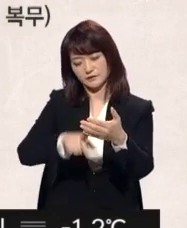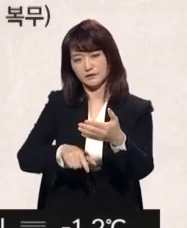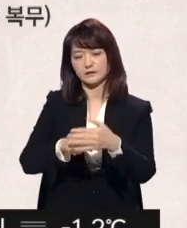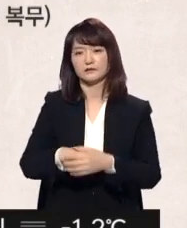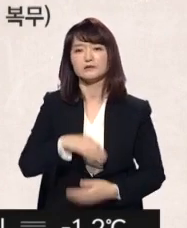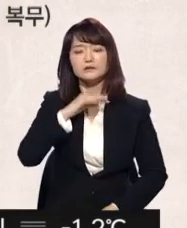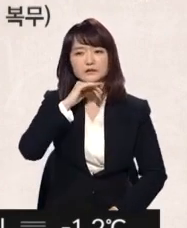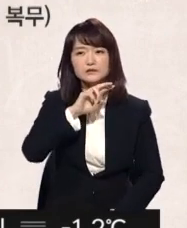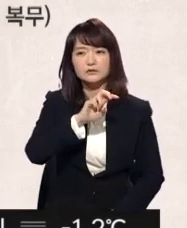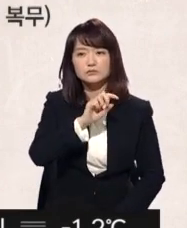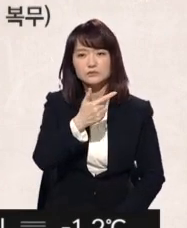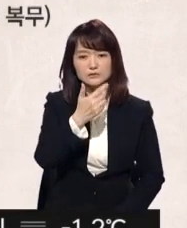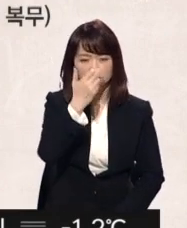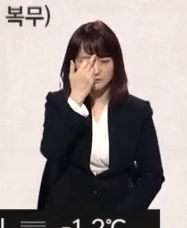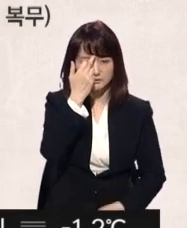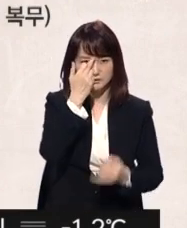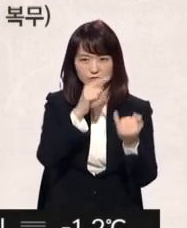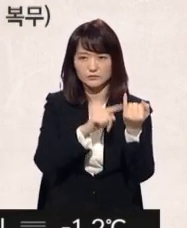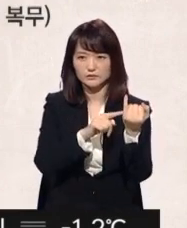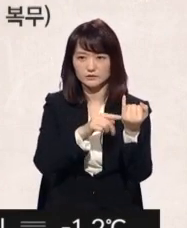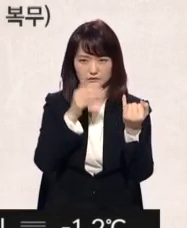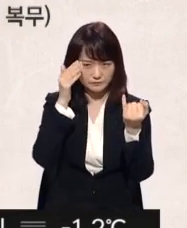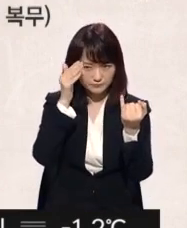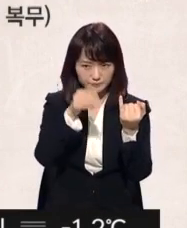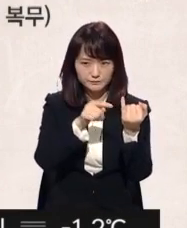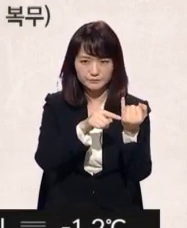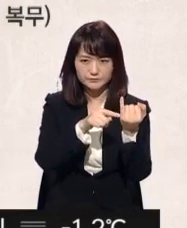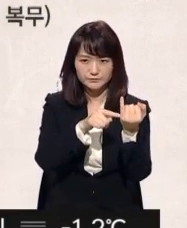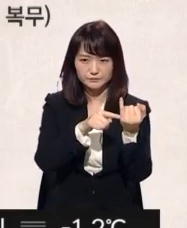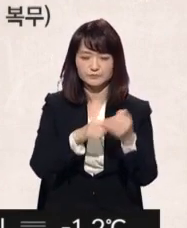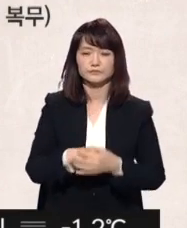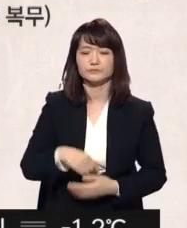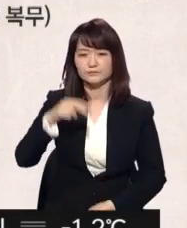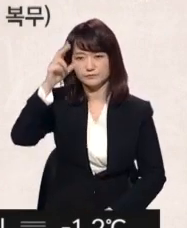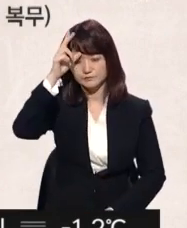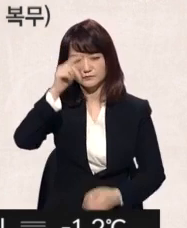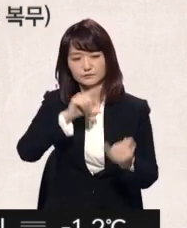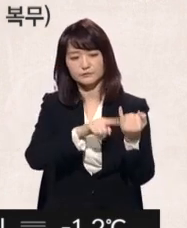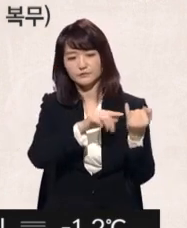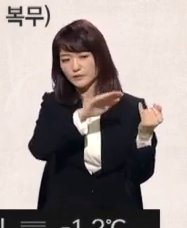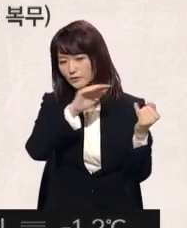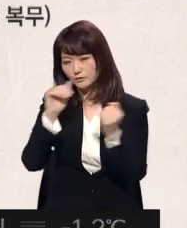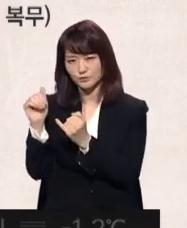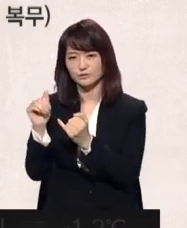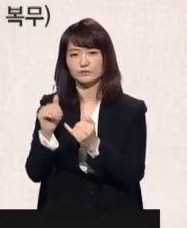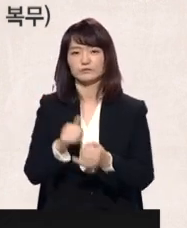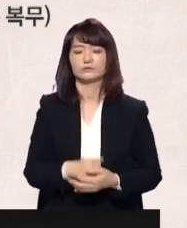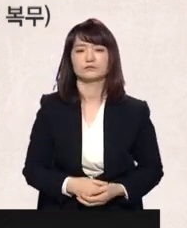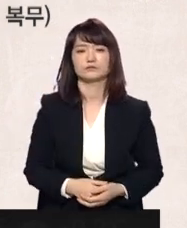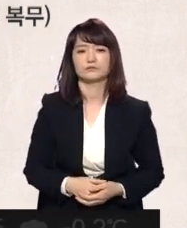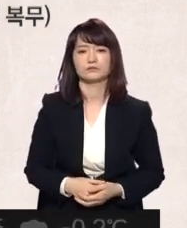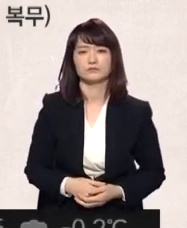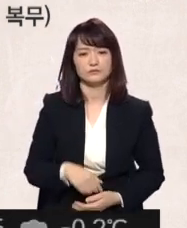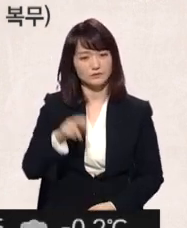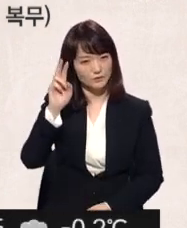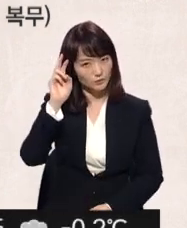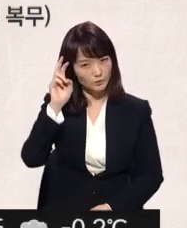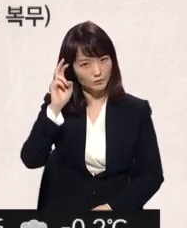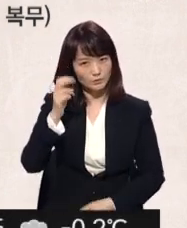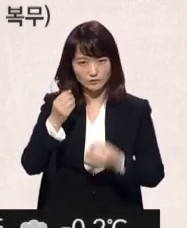26살 최모씨를 주목을 합니다 그래서 이제 경찰에서는 그 사무실을 불러 가지고 혹시